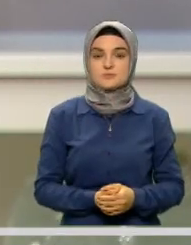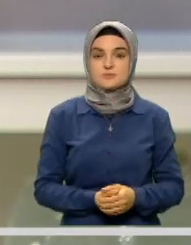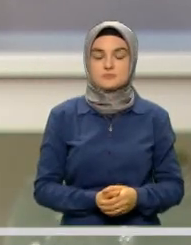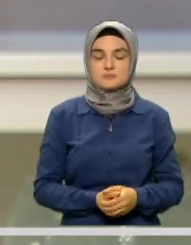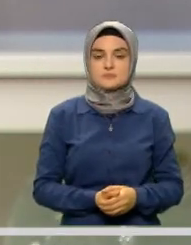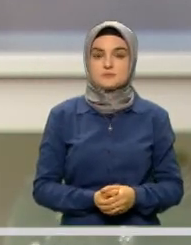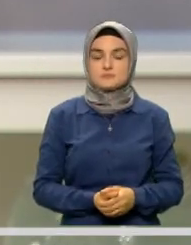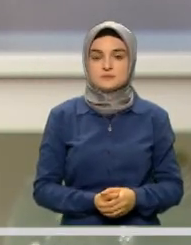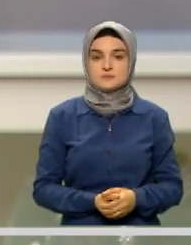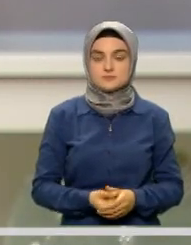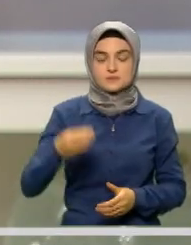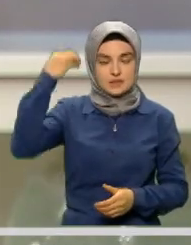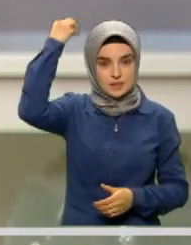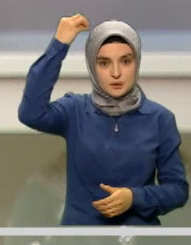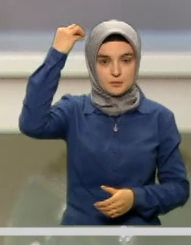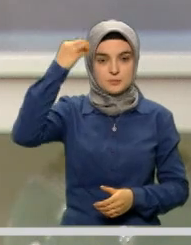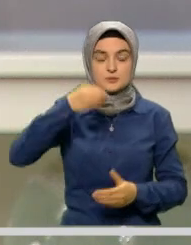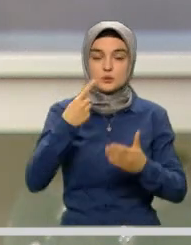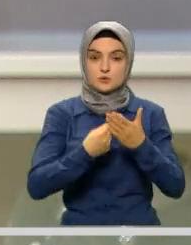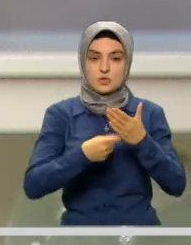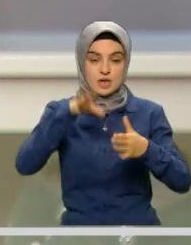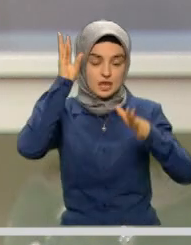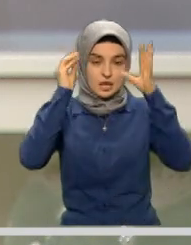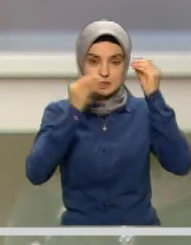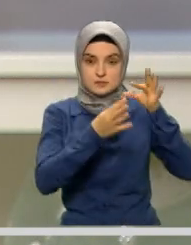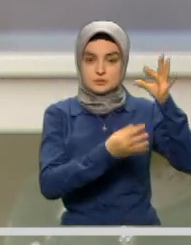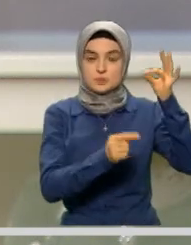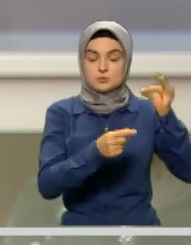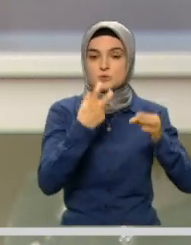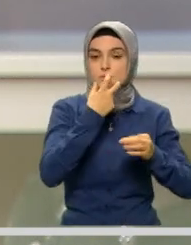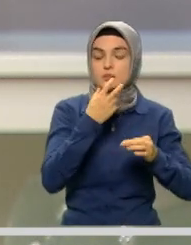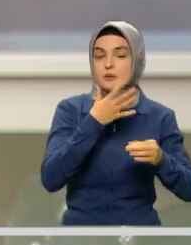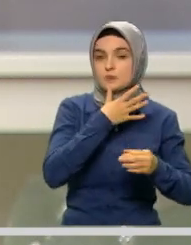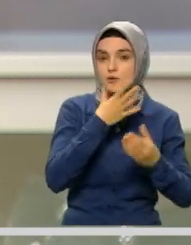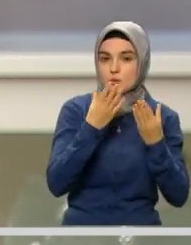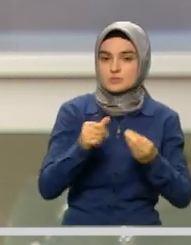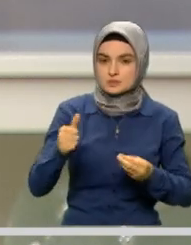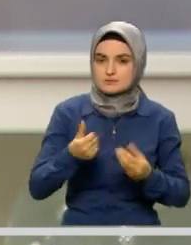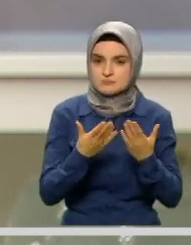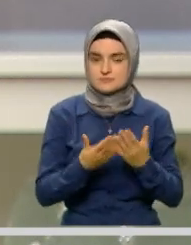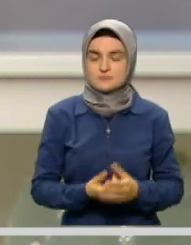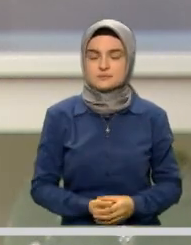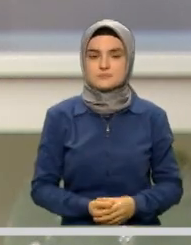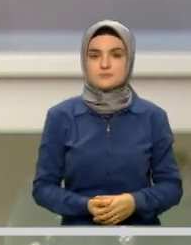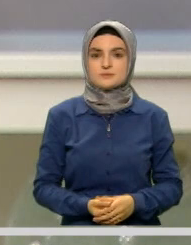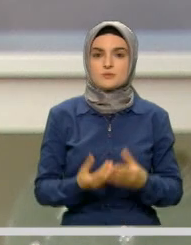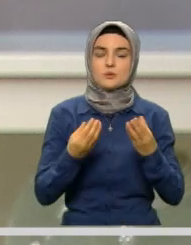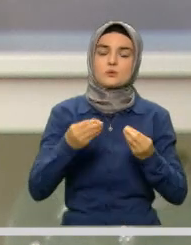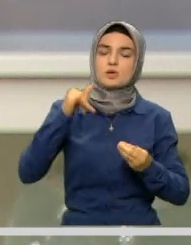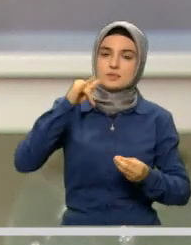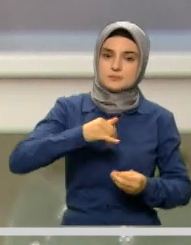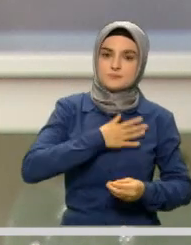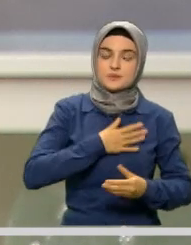Tabii. İmamların, hafızların musiki biliyor olması önemli, kıymetli değil mi? Çok haklısınız. Biz Diyanet